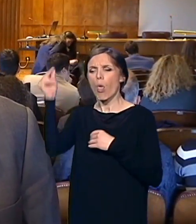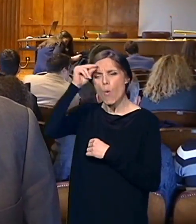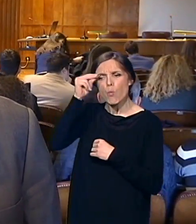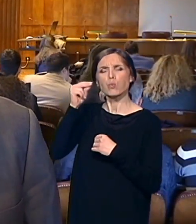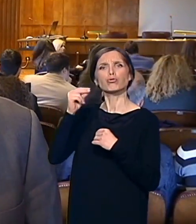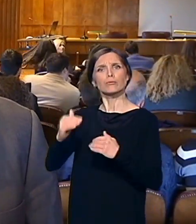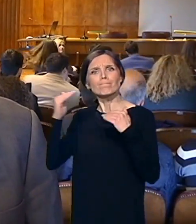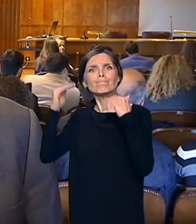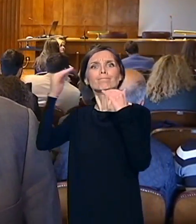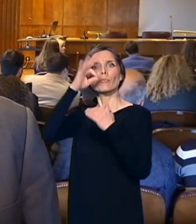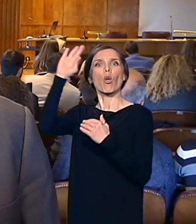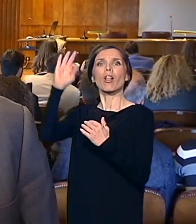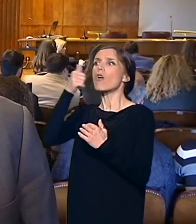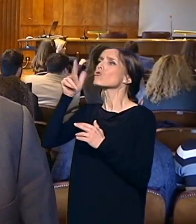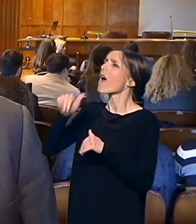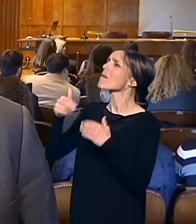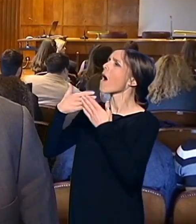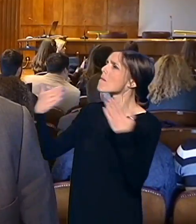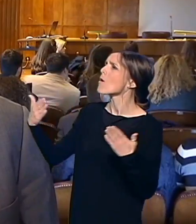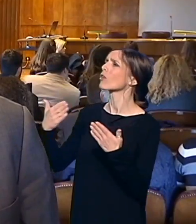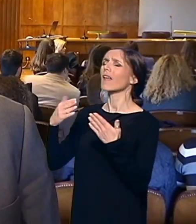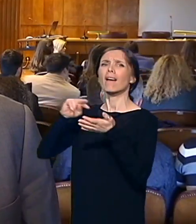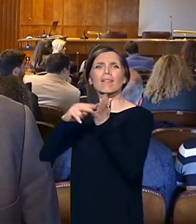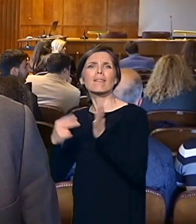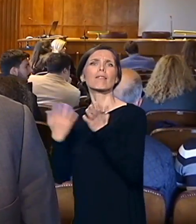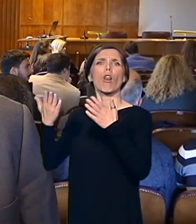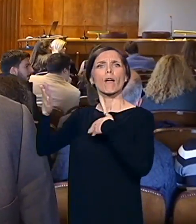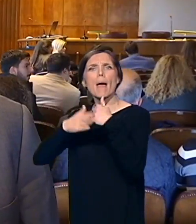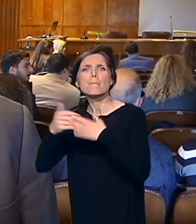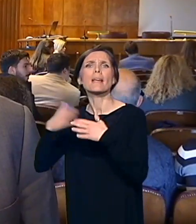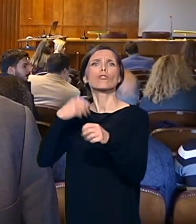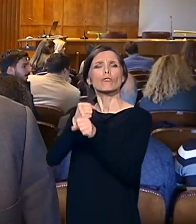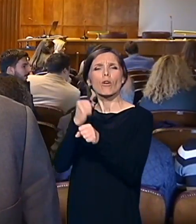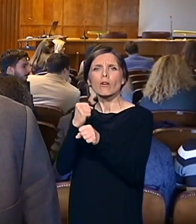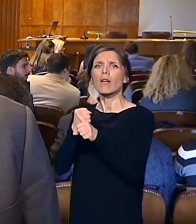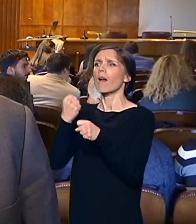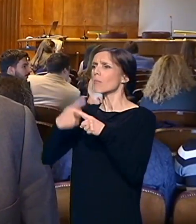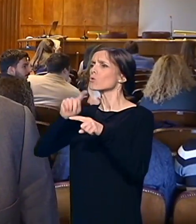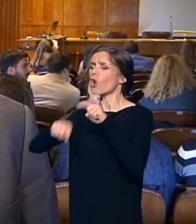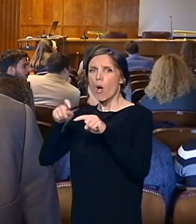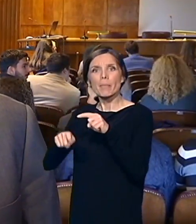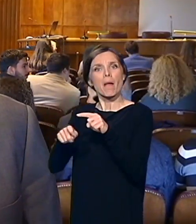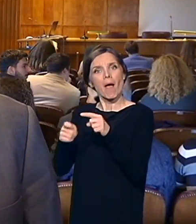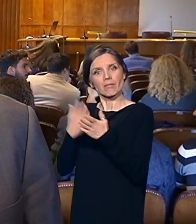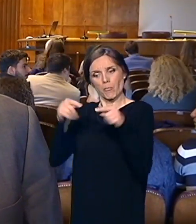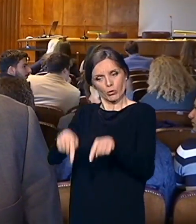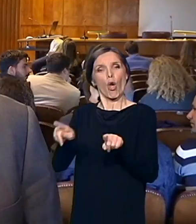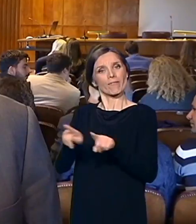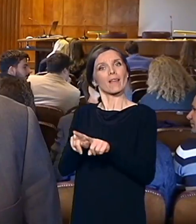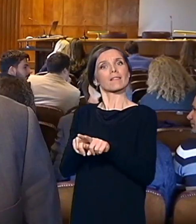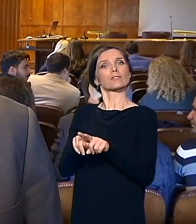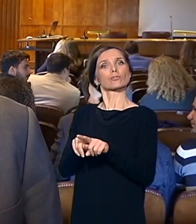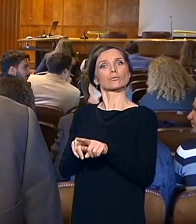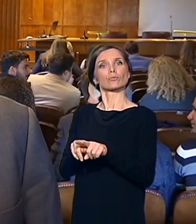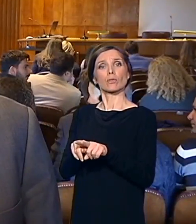se najsavremenije metode ili vrlo savremene metode uz odgovarajuću opremu primene ovde. To je